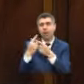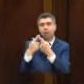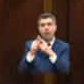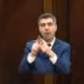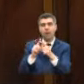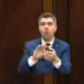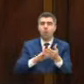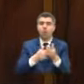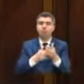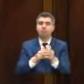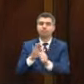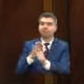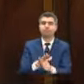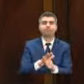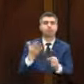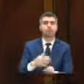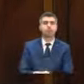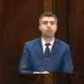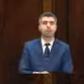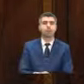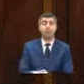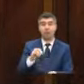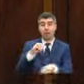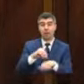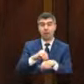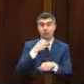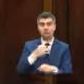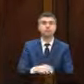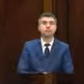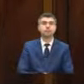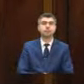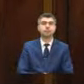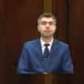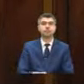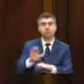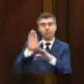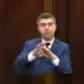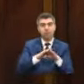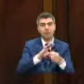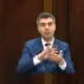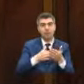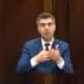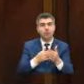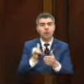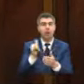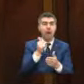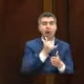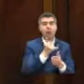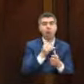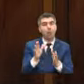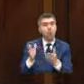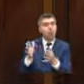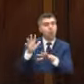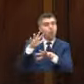والاستنكار. نطالب كذلك في هذه اللحظات من الدول العربية والمنتظمات الدولية